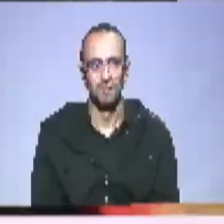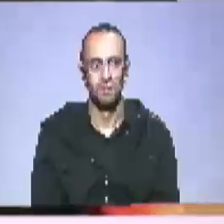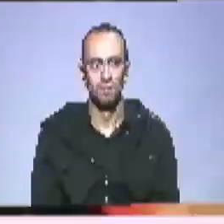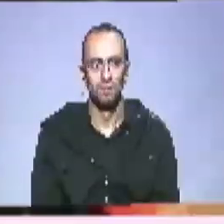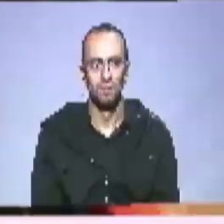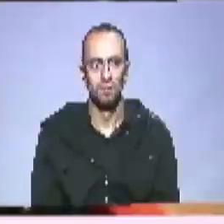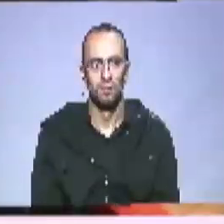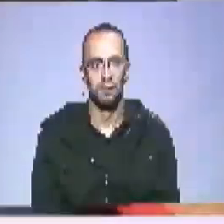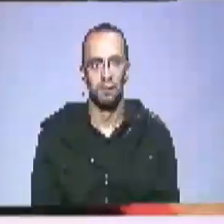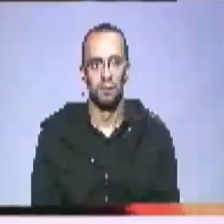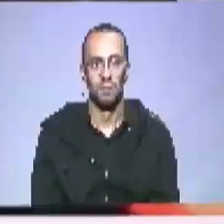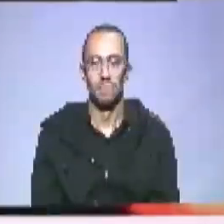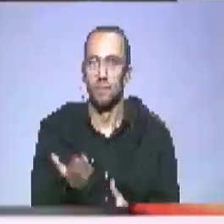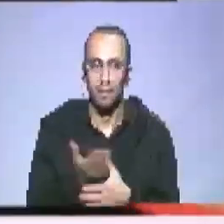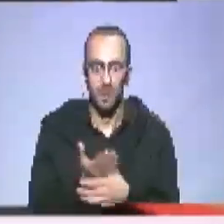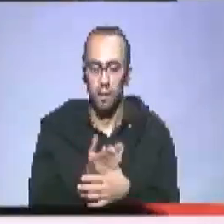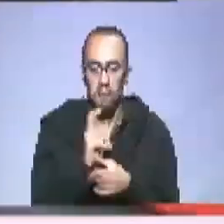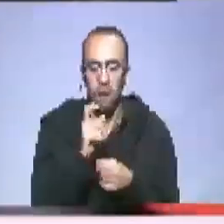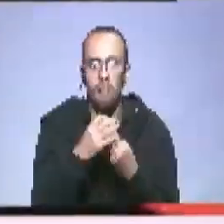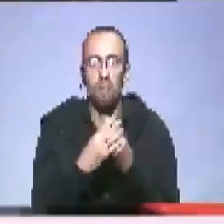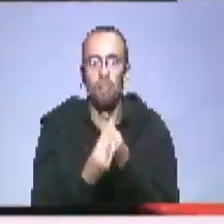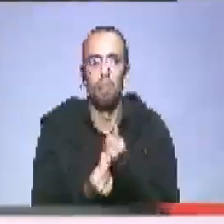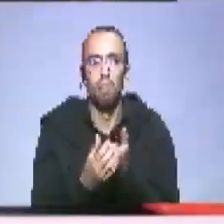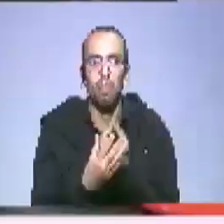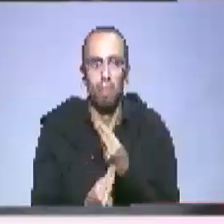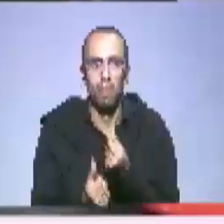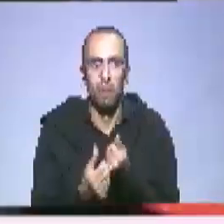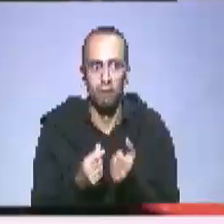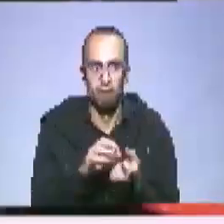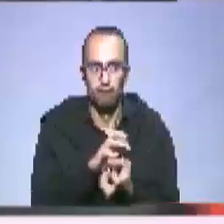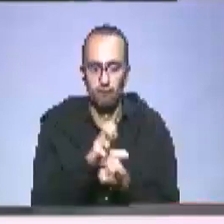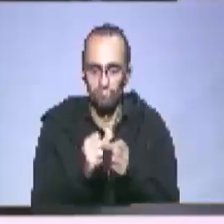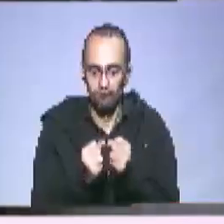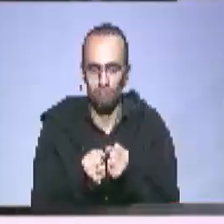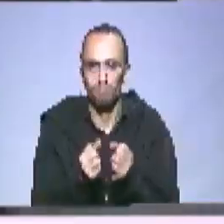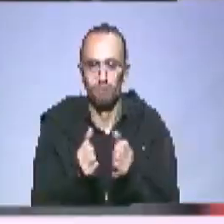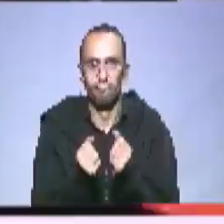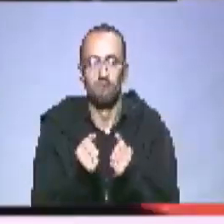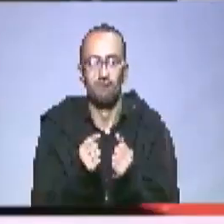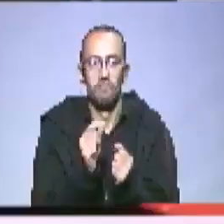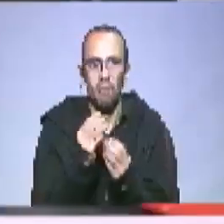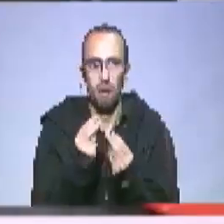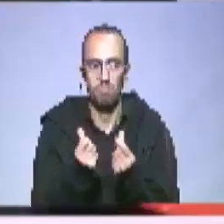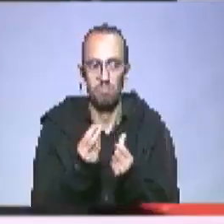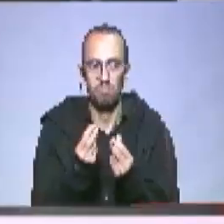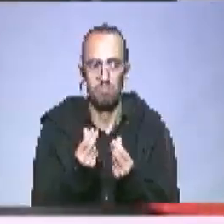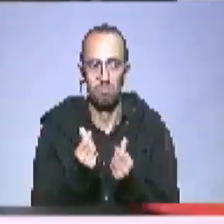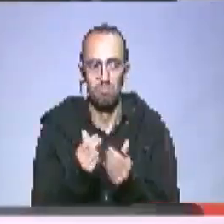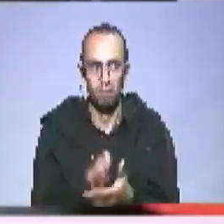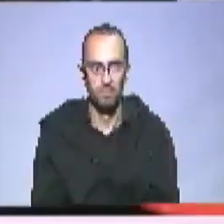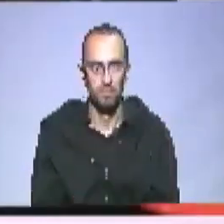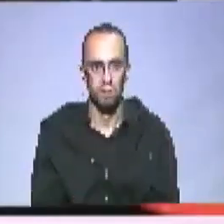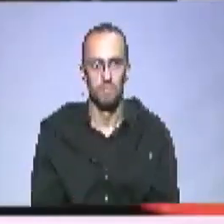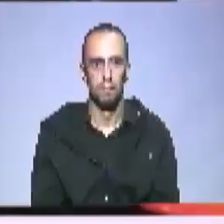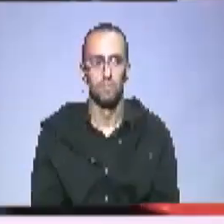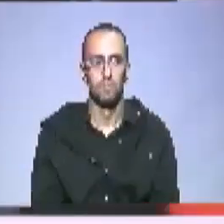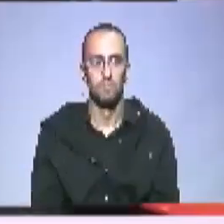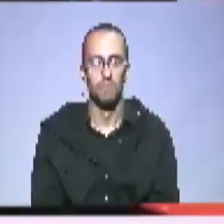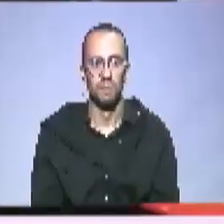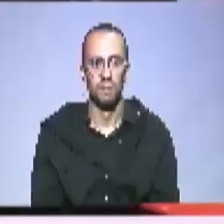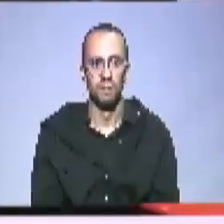ليه بقى؟ دبس الرمان هيجيب مية الخضار عشان انا عايزه يبقى ماسك في بعضه شوية كده زي ما انت شفتي كده.